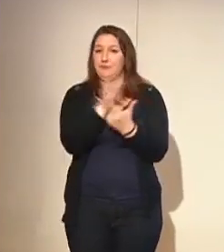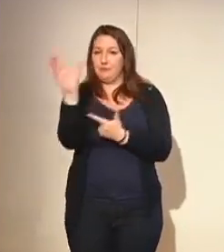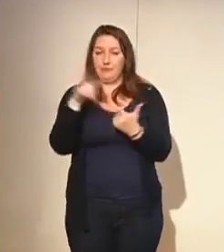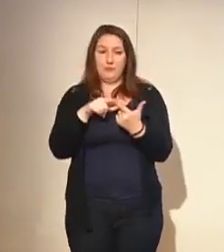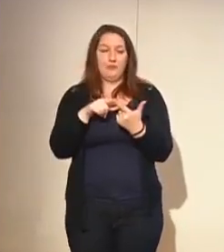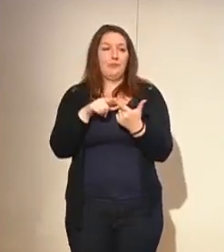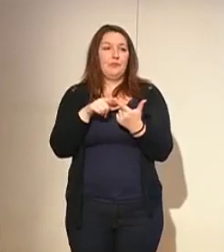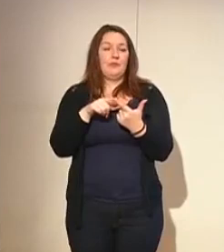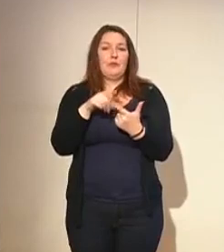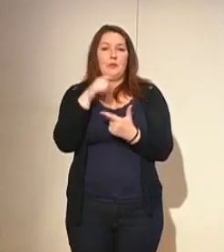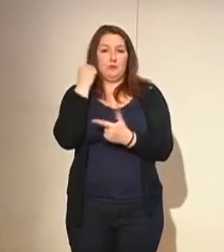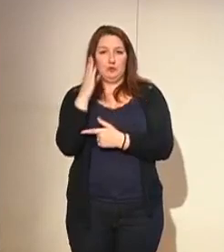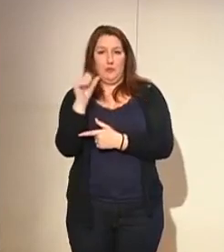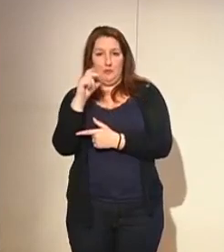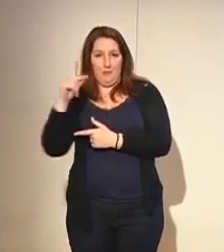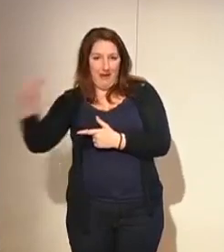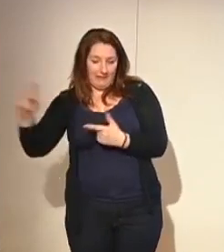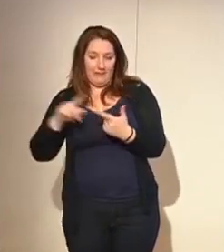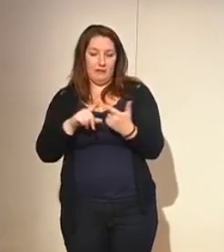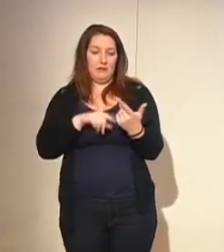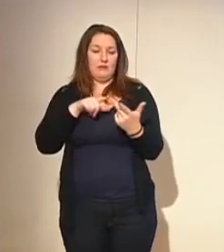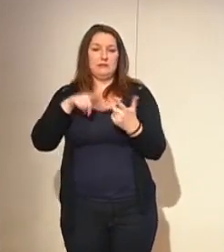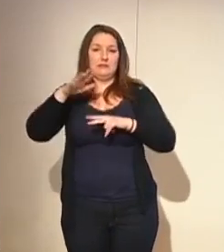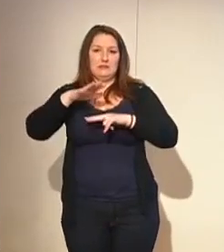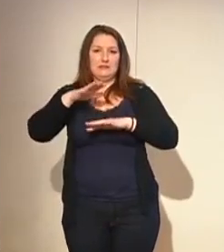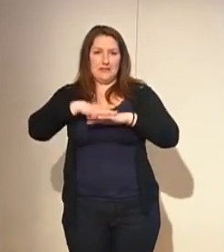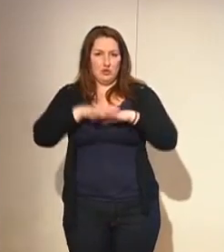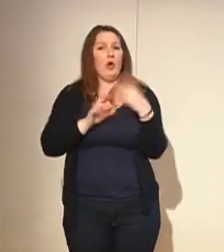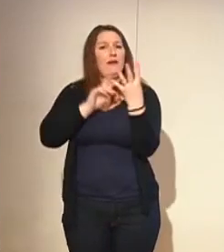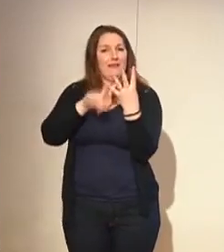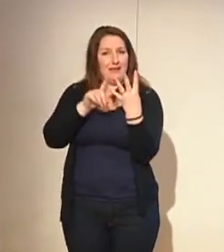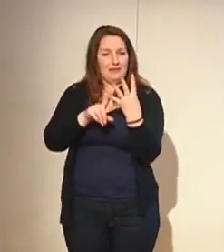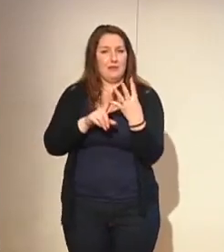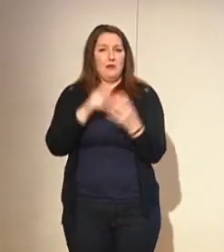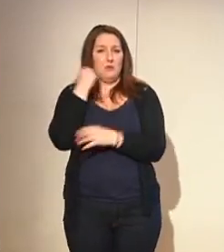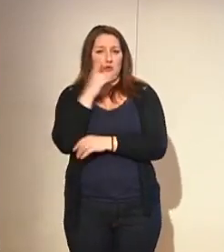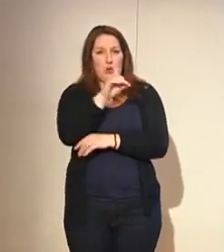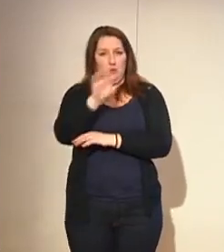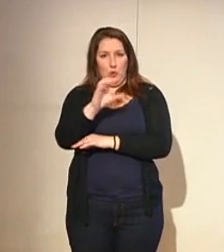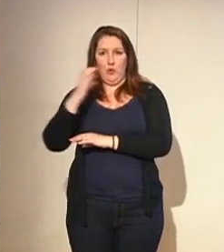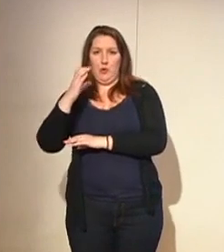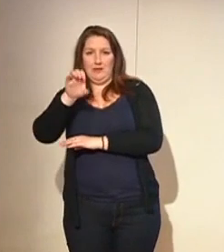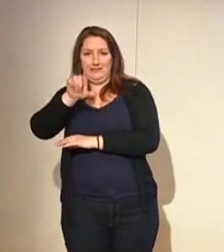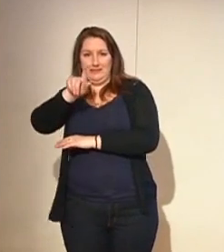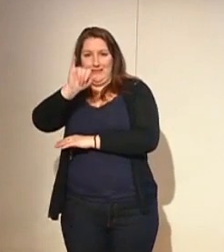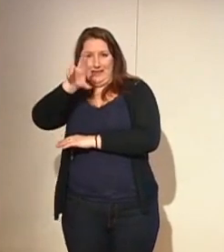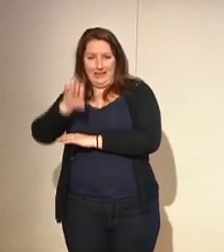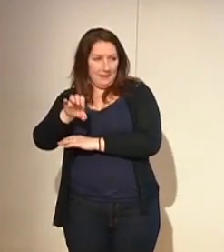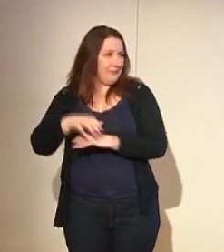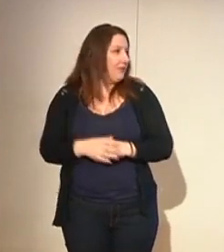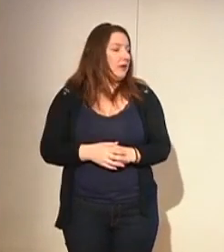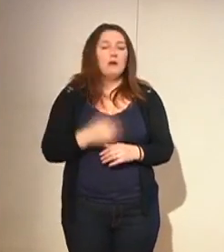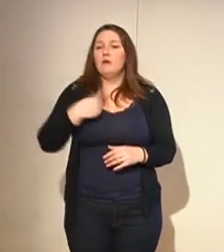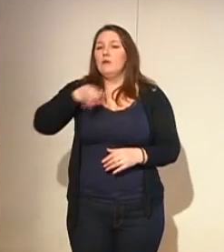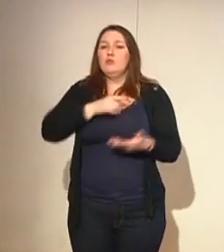Antoine bac et pour le secteur 4 René de séglier j'ai fait le choix nous